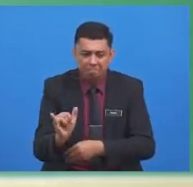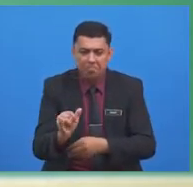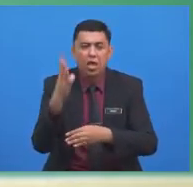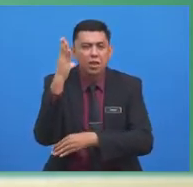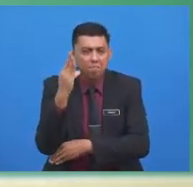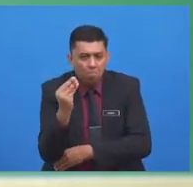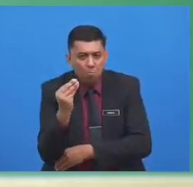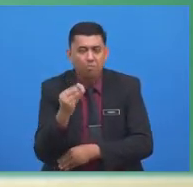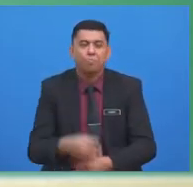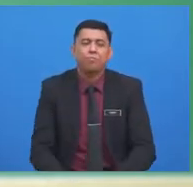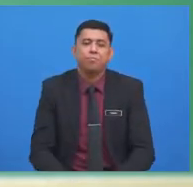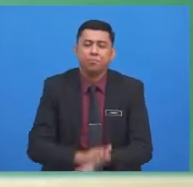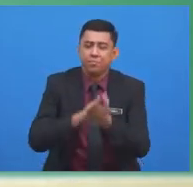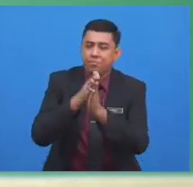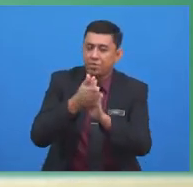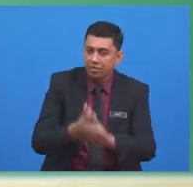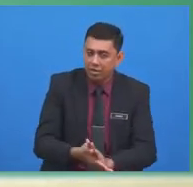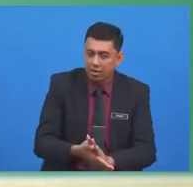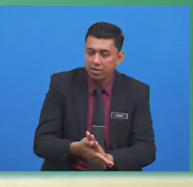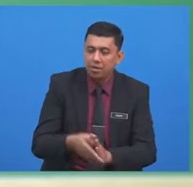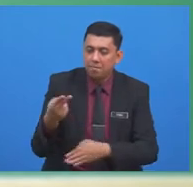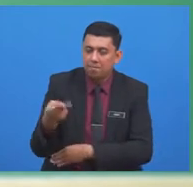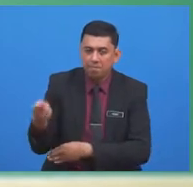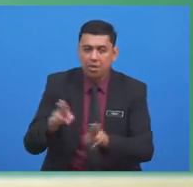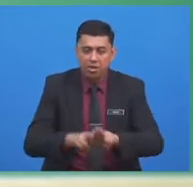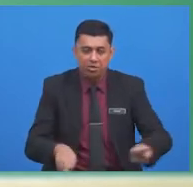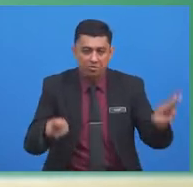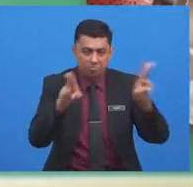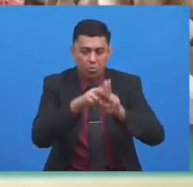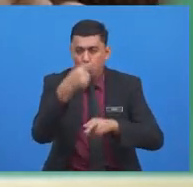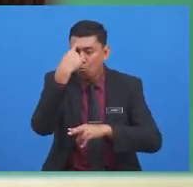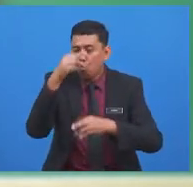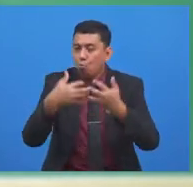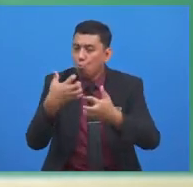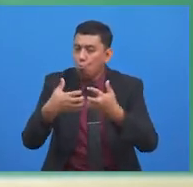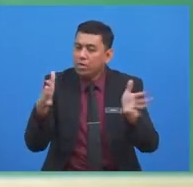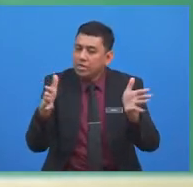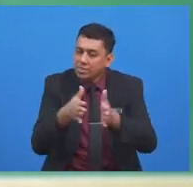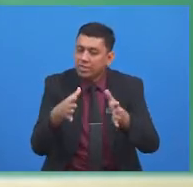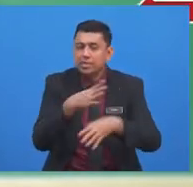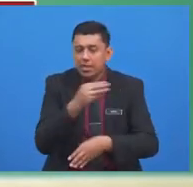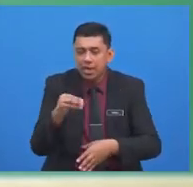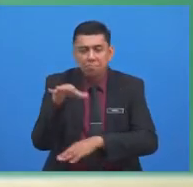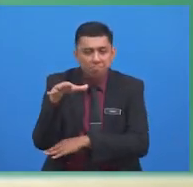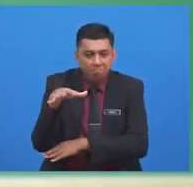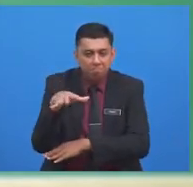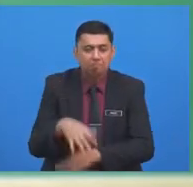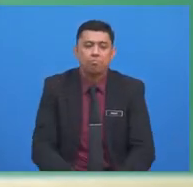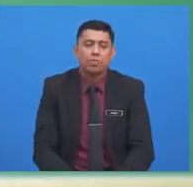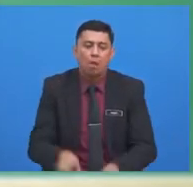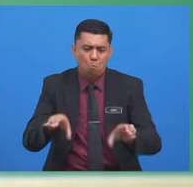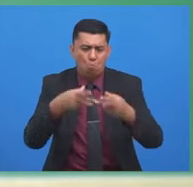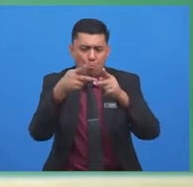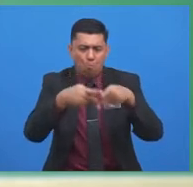Tanah liat ini menjadi bahan utama untuk industri kecil dan sederhana seperti pembuatan tembikar, pasu